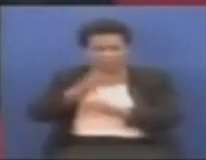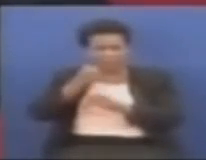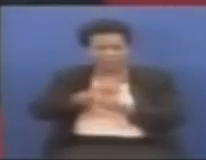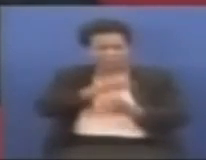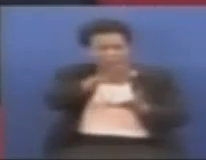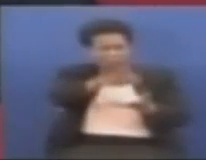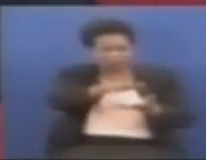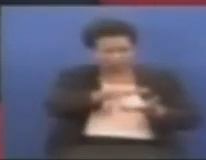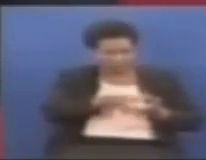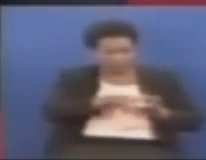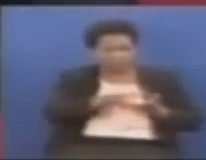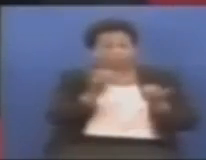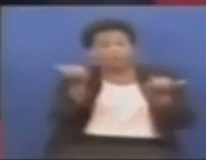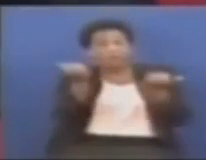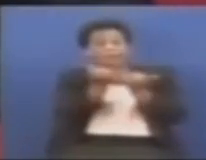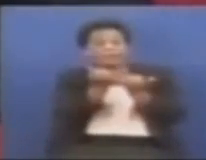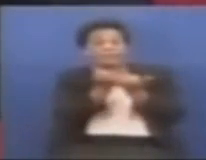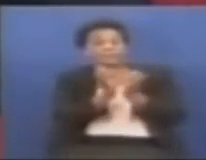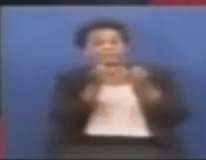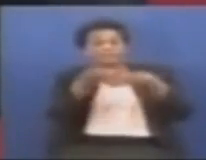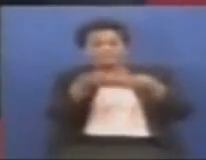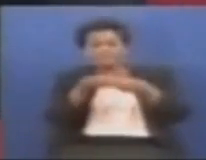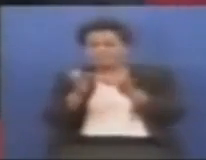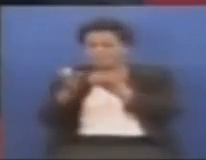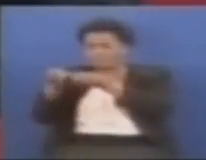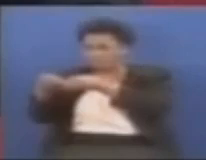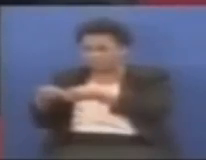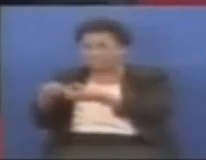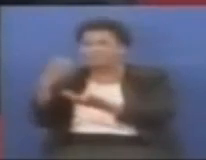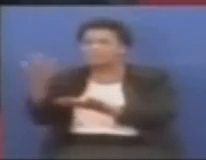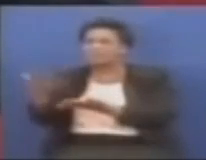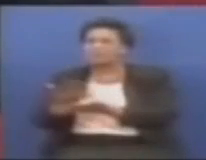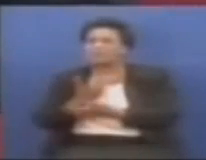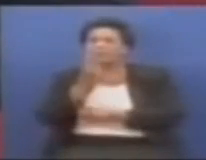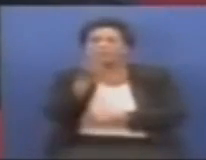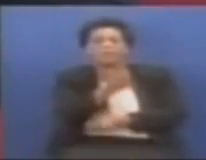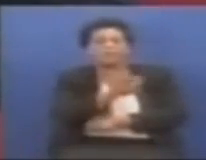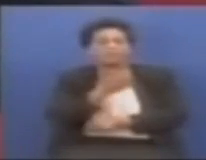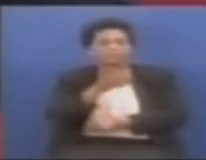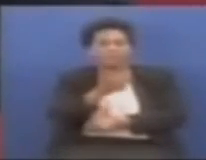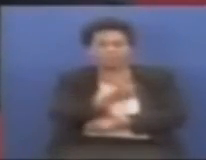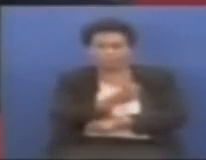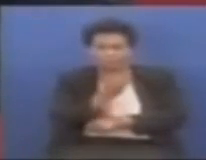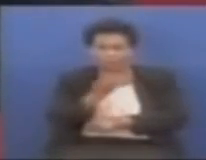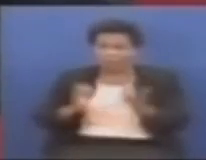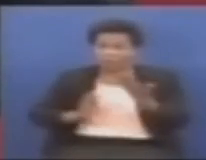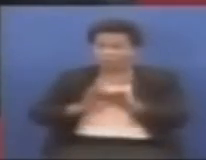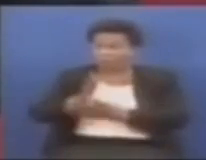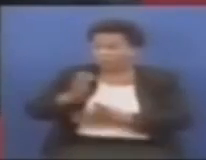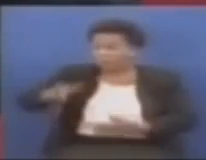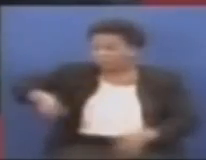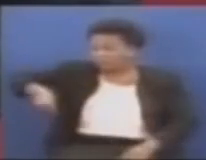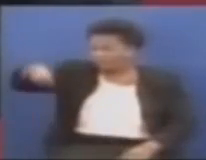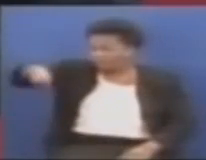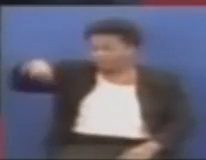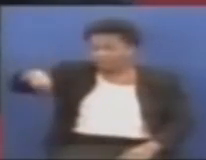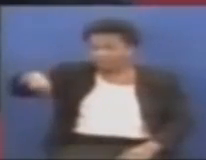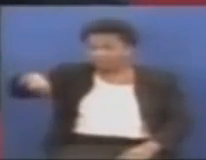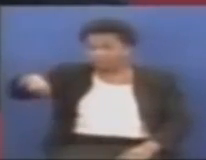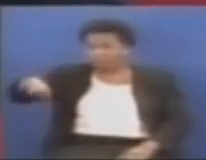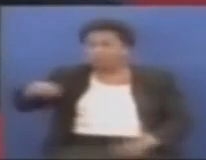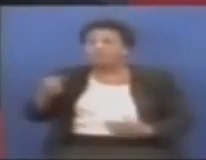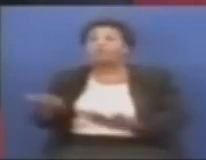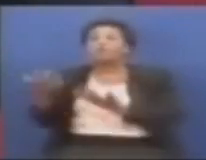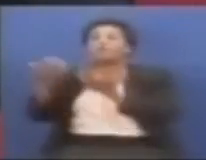vikundi mbalimbali ili waweze kupata fursa kukopesheka kupitia mifuko ya maendeleo ya vijana, lakini vile vile mifuko ya uwezeshaji. Na hivi sasa, Mheshimiwa